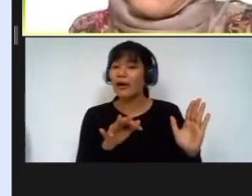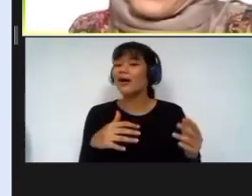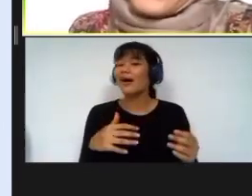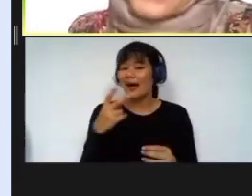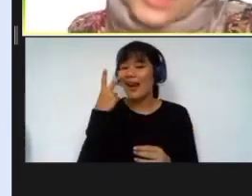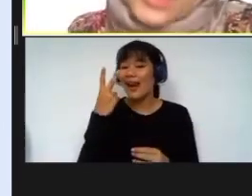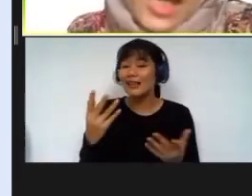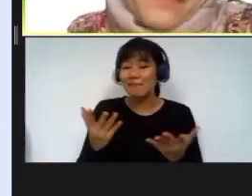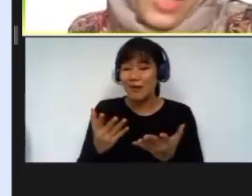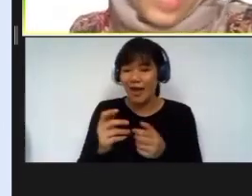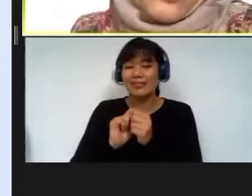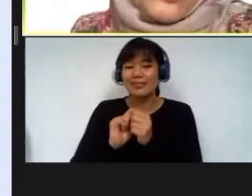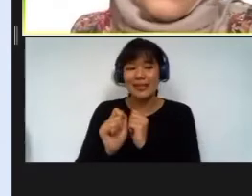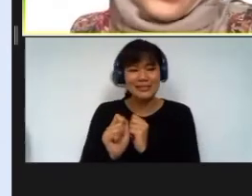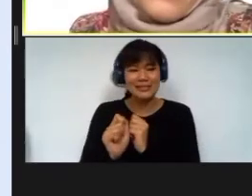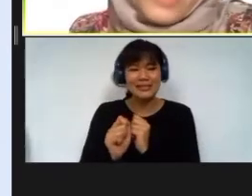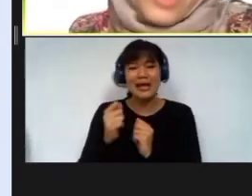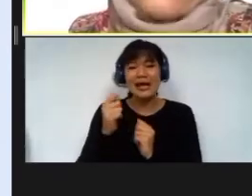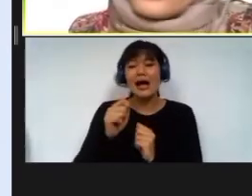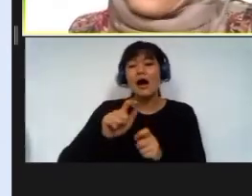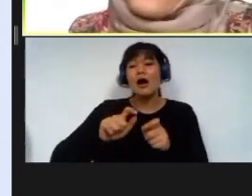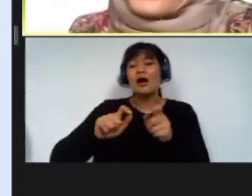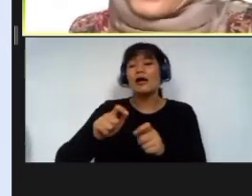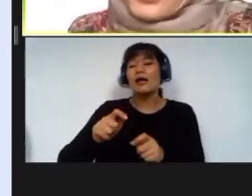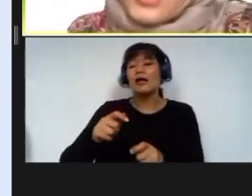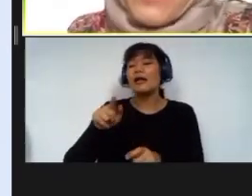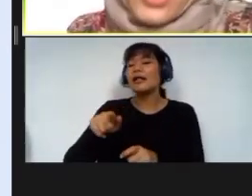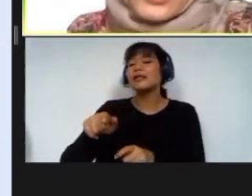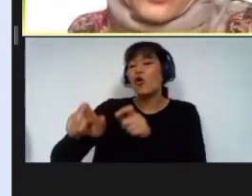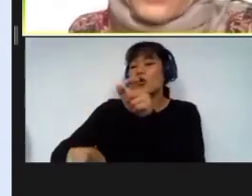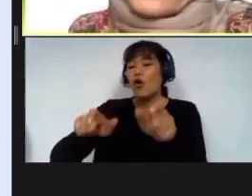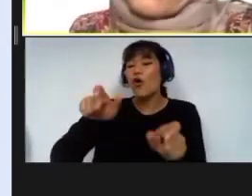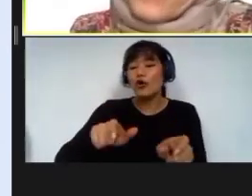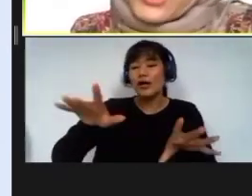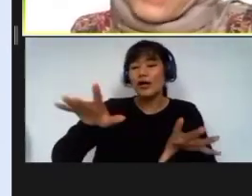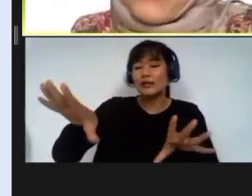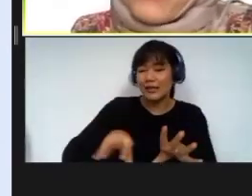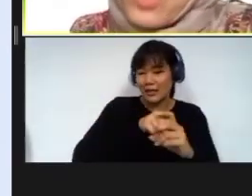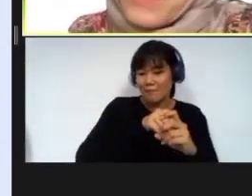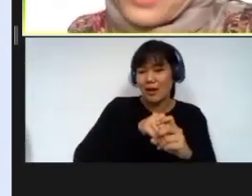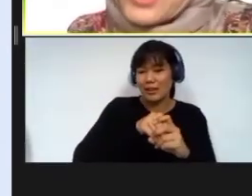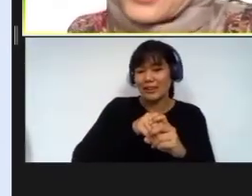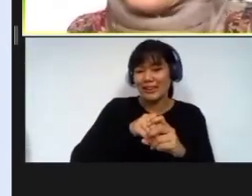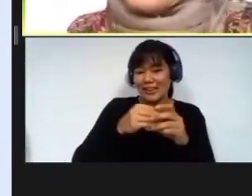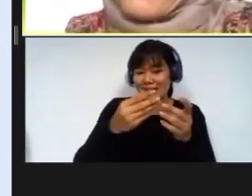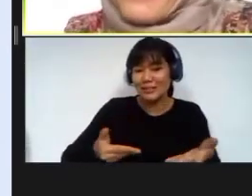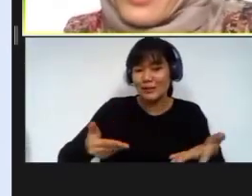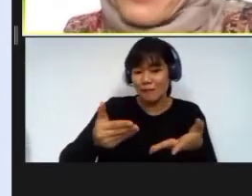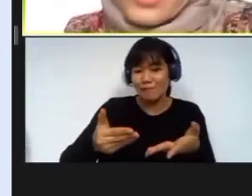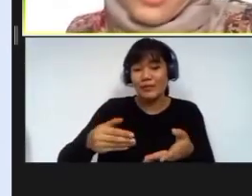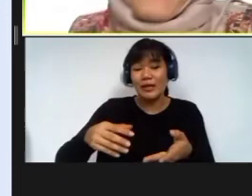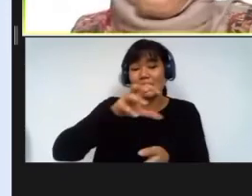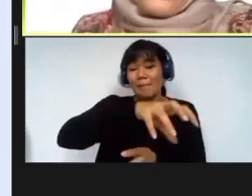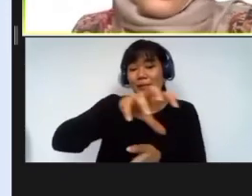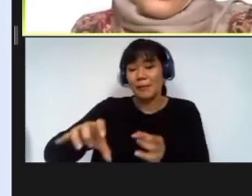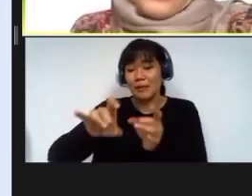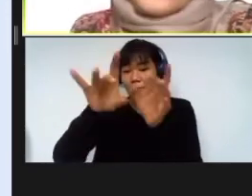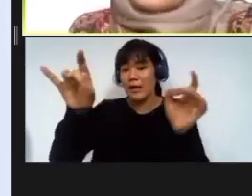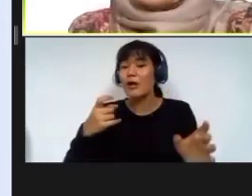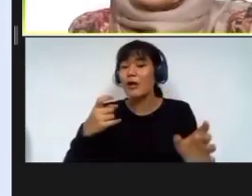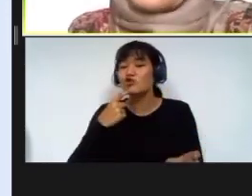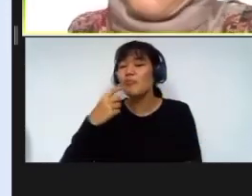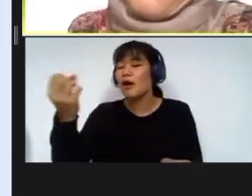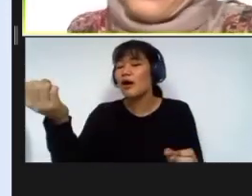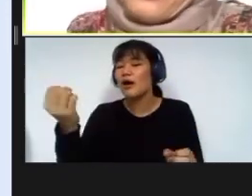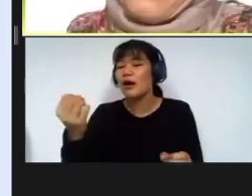gender? Kita bisa mengeceknya melalui bagaimana pengakuan terhadap subjek-subjek individu di madrasah yang berbeda-beda. Ada